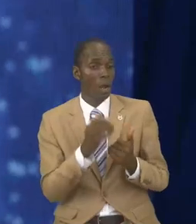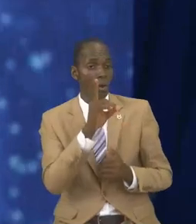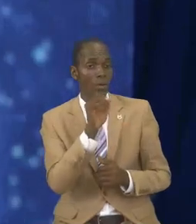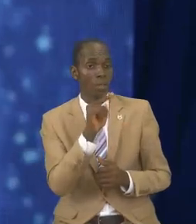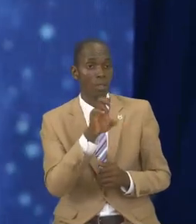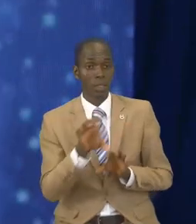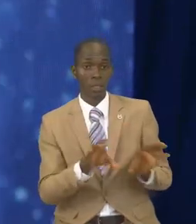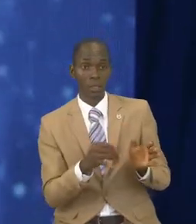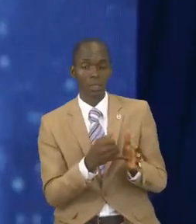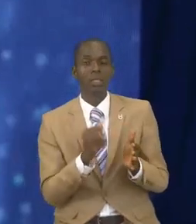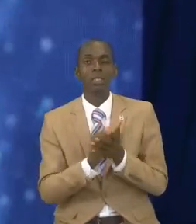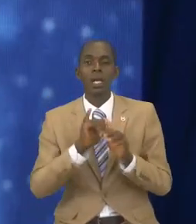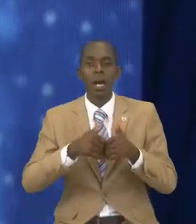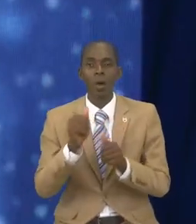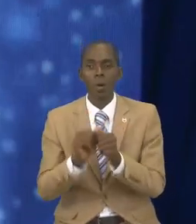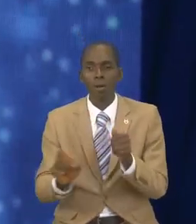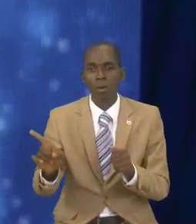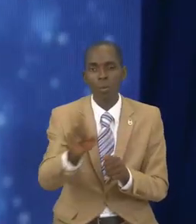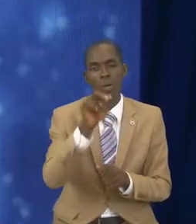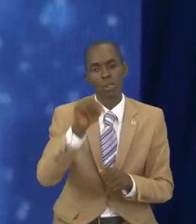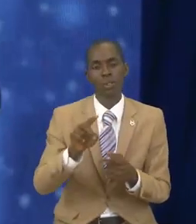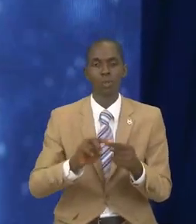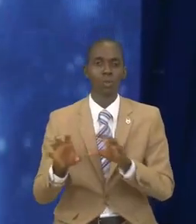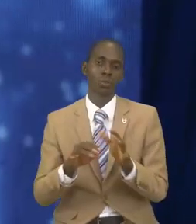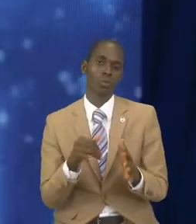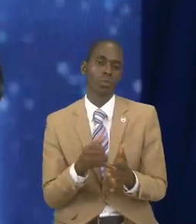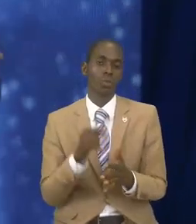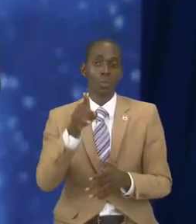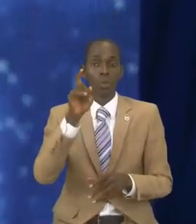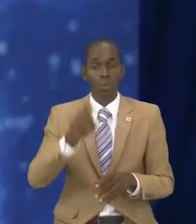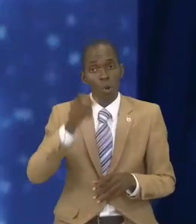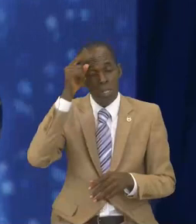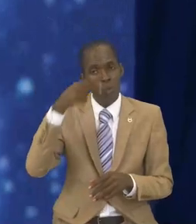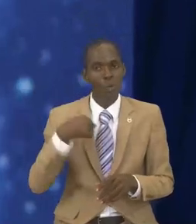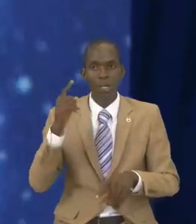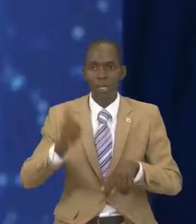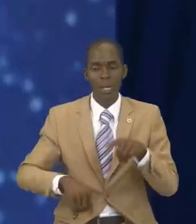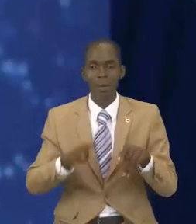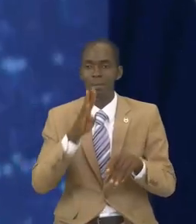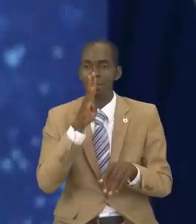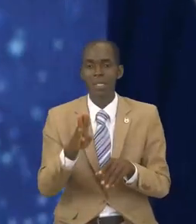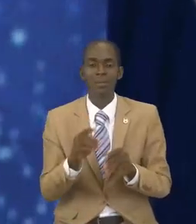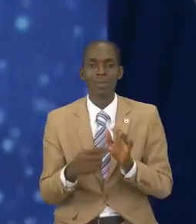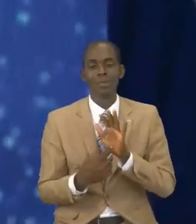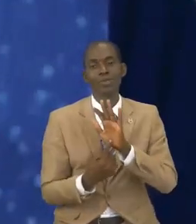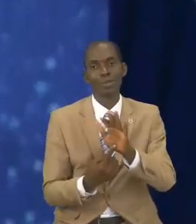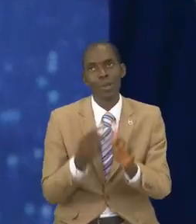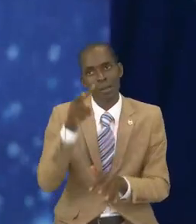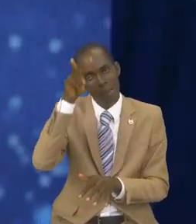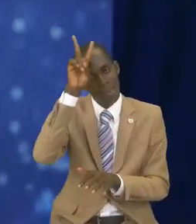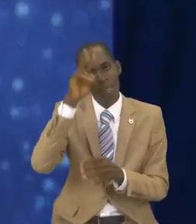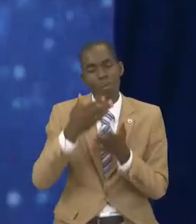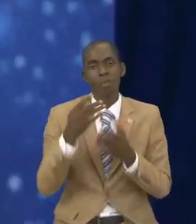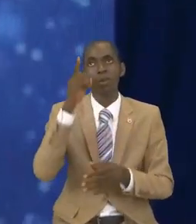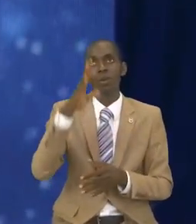fait. C'est comme ça, tout le monde doit le faire. Nous devons donc comprendre. Nous ne pouvons pas jouer l'ignorance devant Dieu. Nous savons